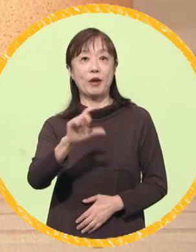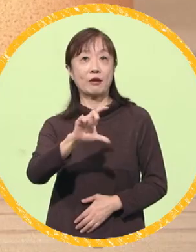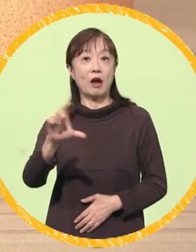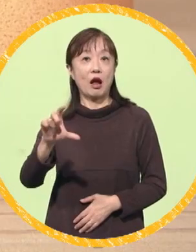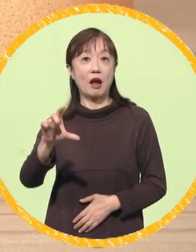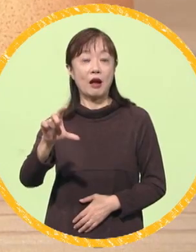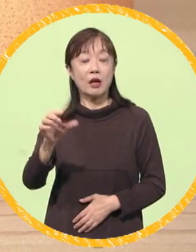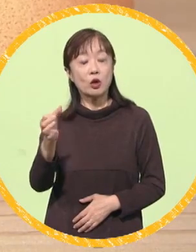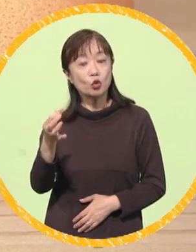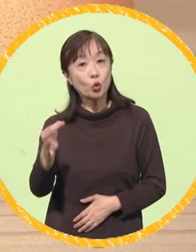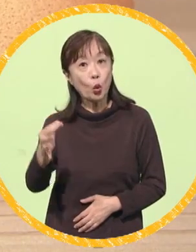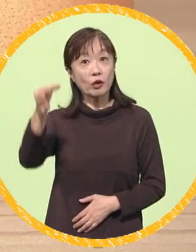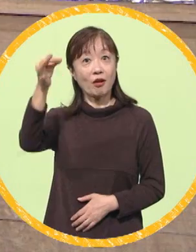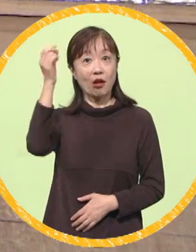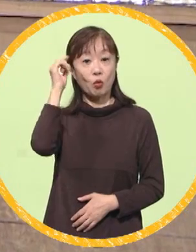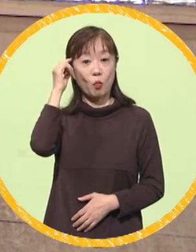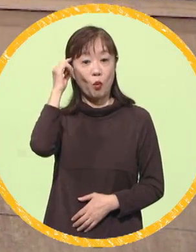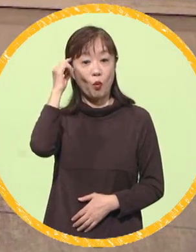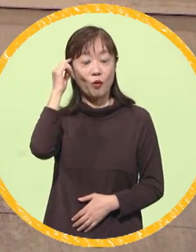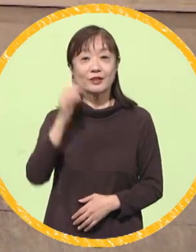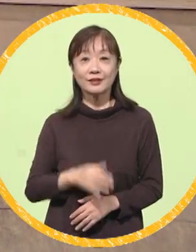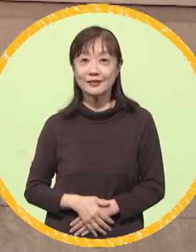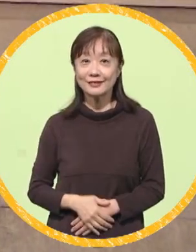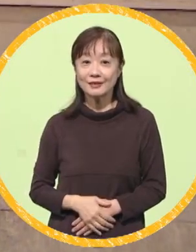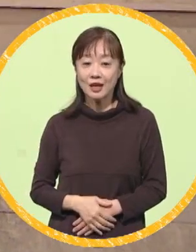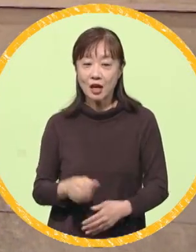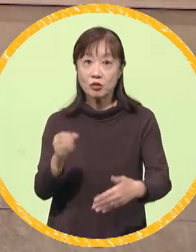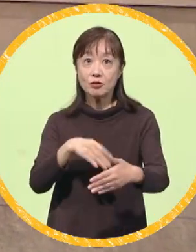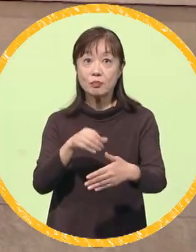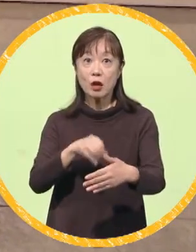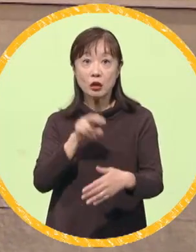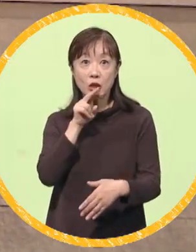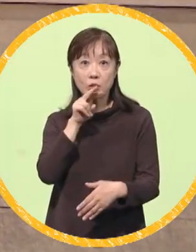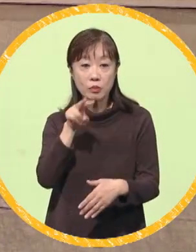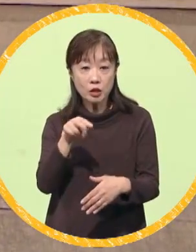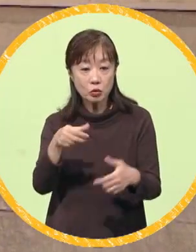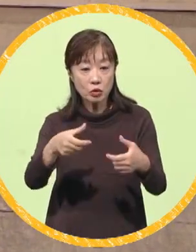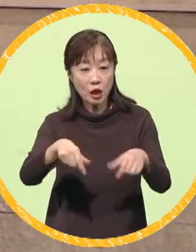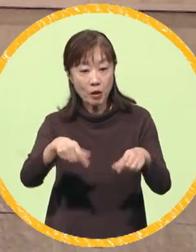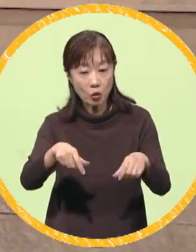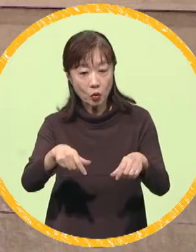べるとちょっと高くなってしまうんです。 あ、じゃあちょっとスーパーで見る卵より